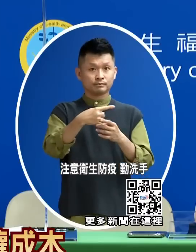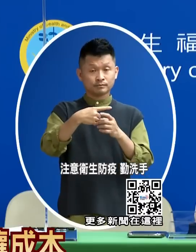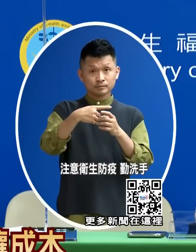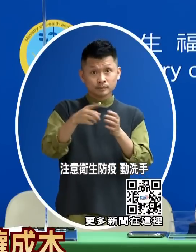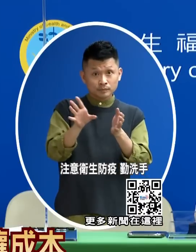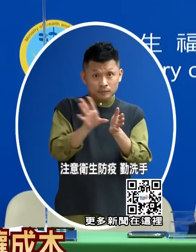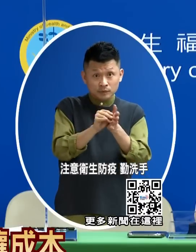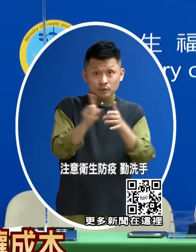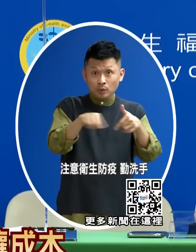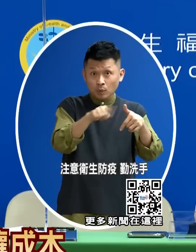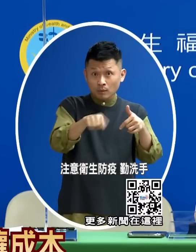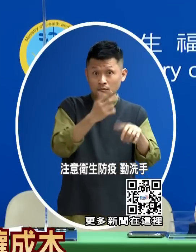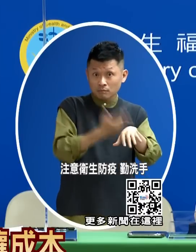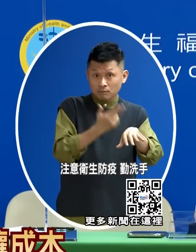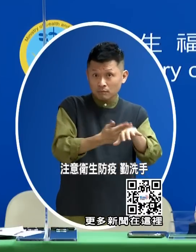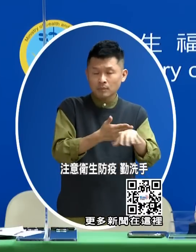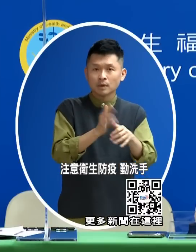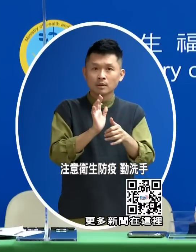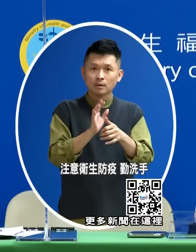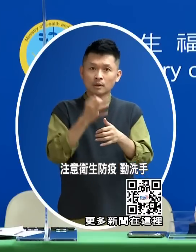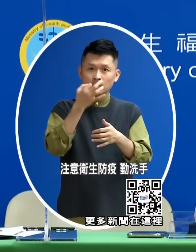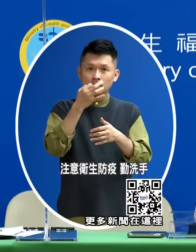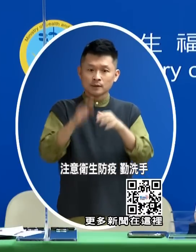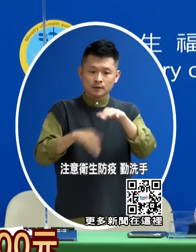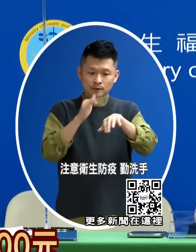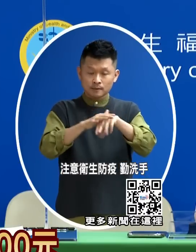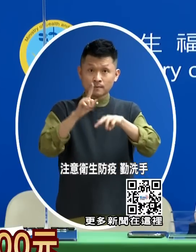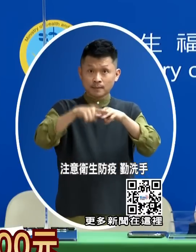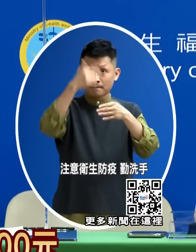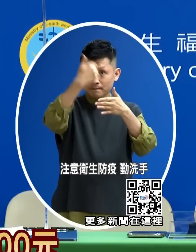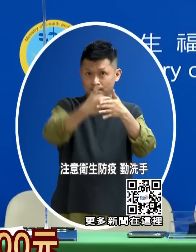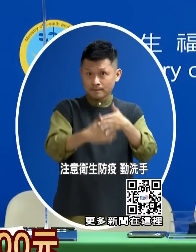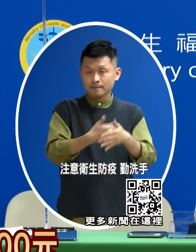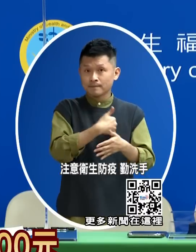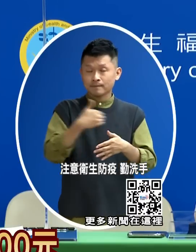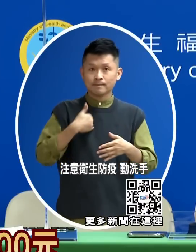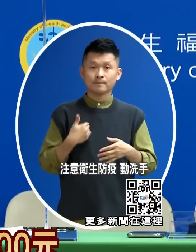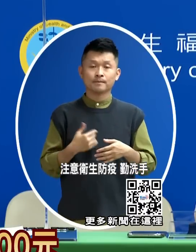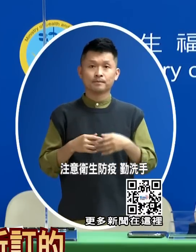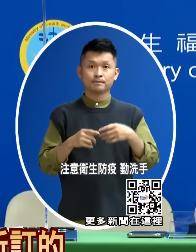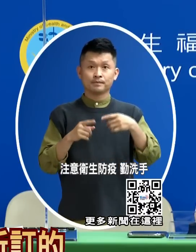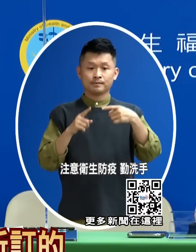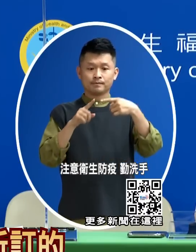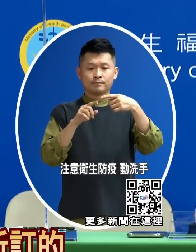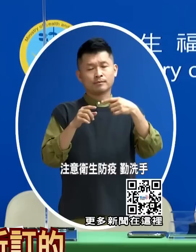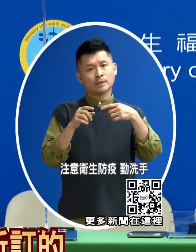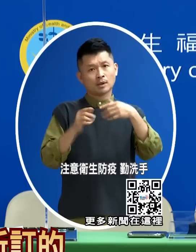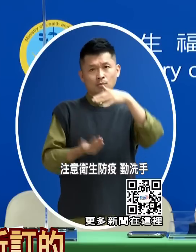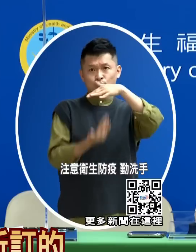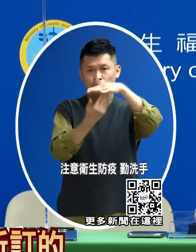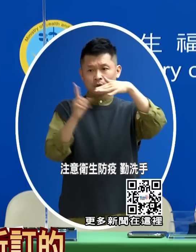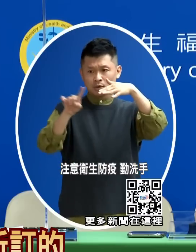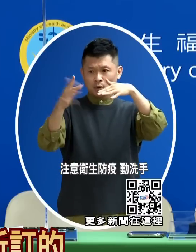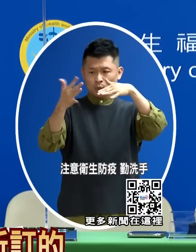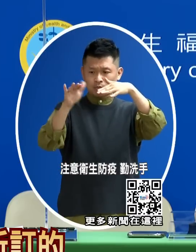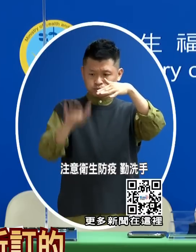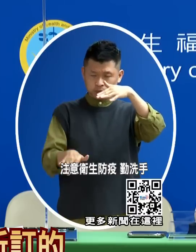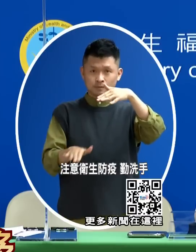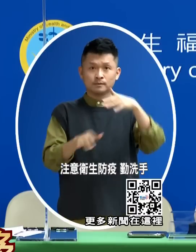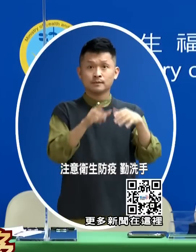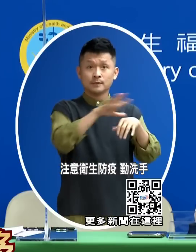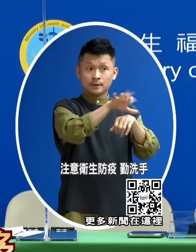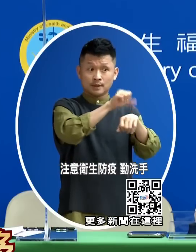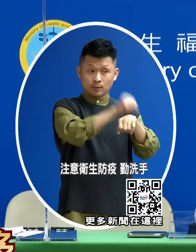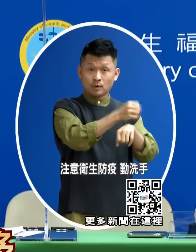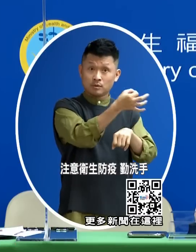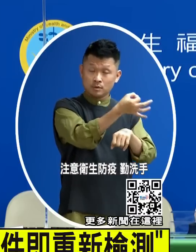磁化的方法就可以让这个成本进一步可以降低。我们定的这个上限1500块，大概也跟新加坡所定的这